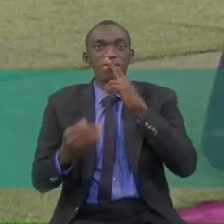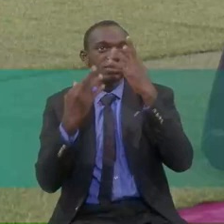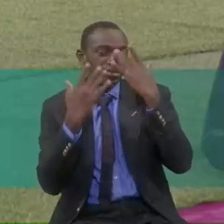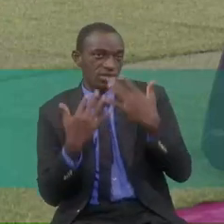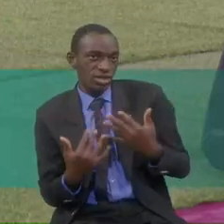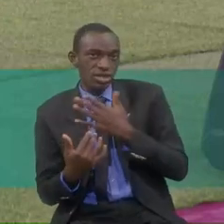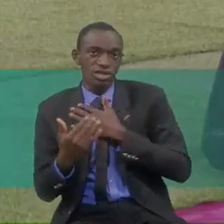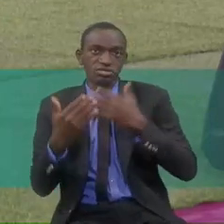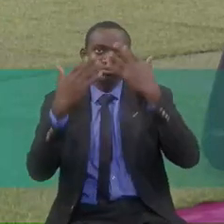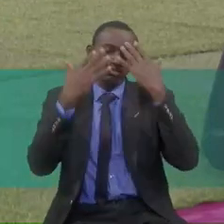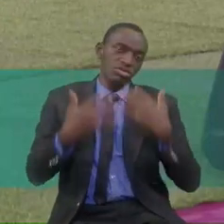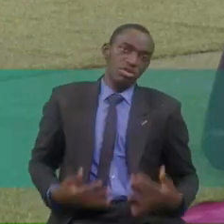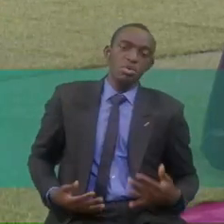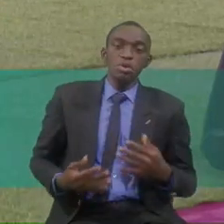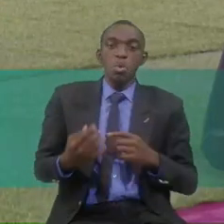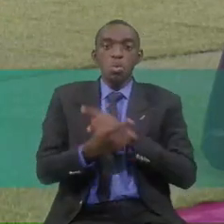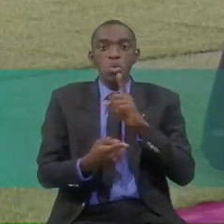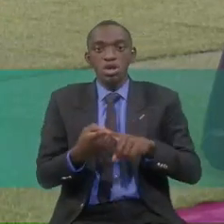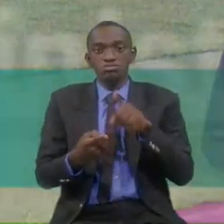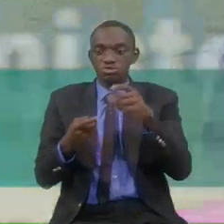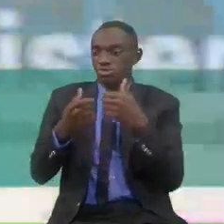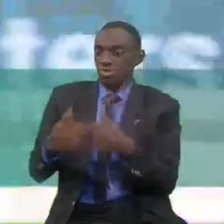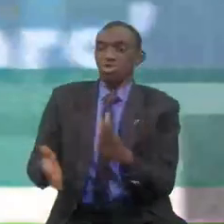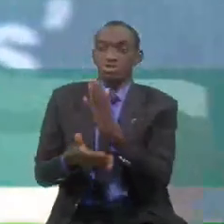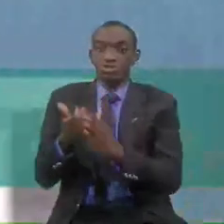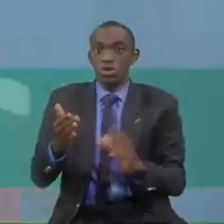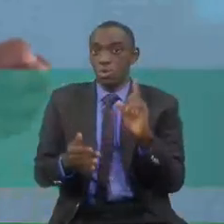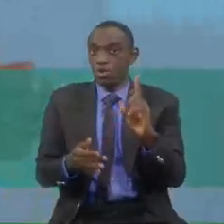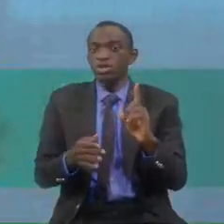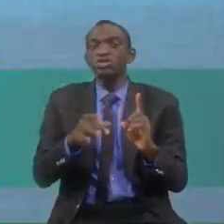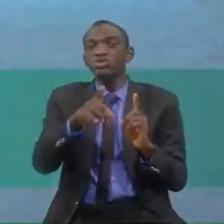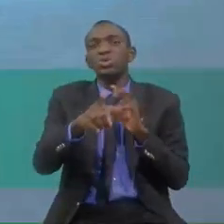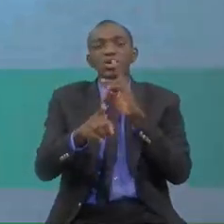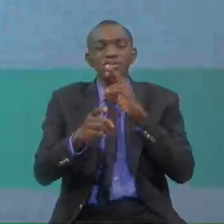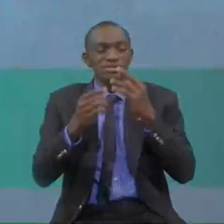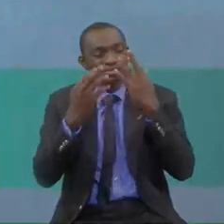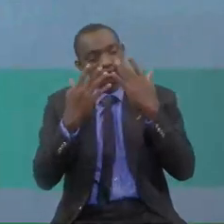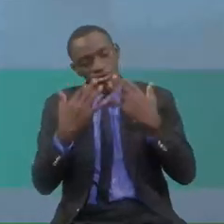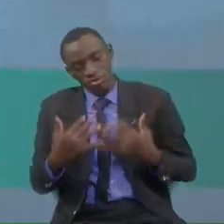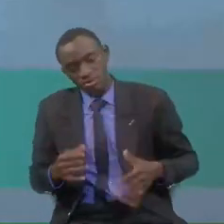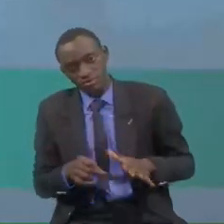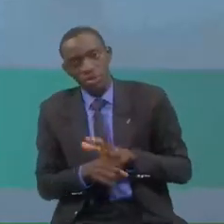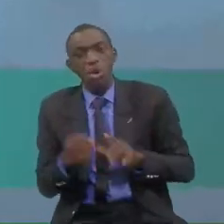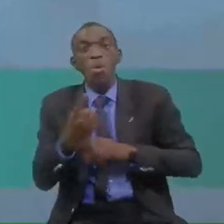angoissé. Lorsqu'on est endeuillé, on est triste, on est chagriné. Lorsqu'on est déçu